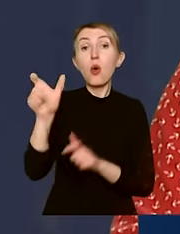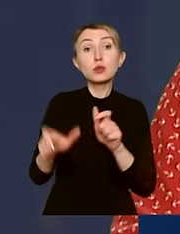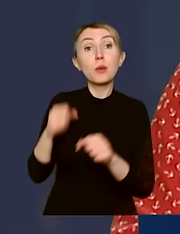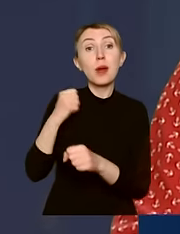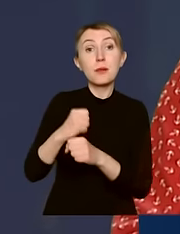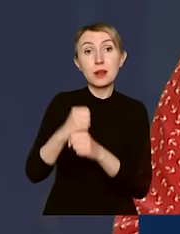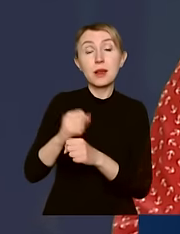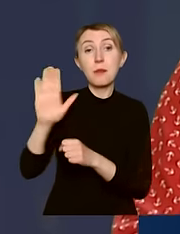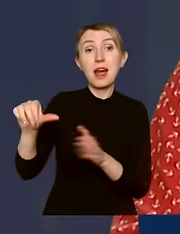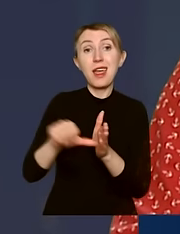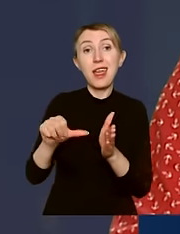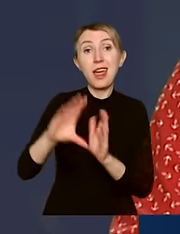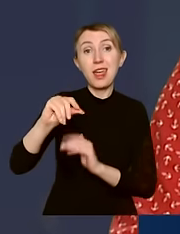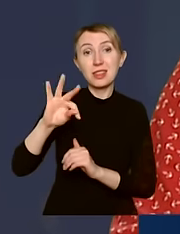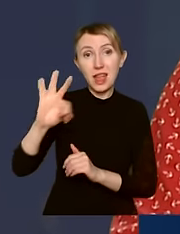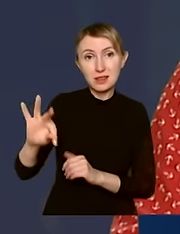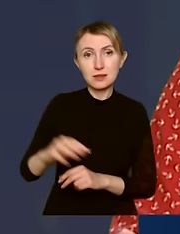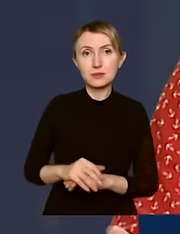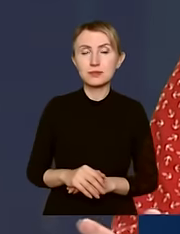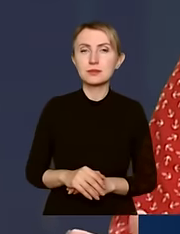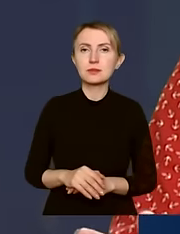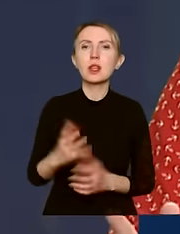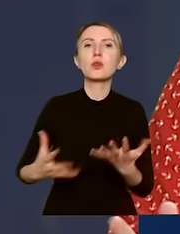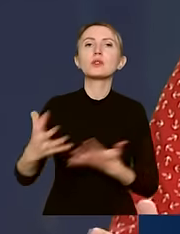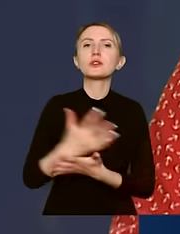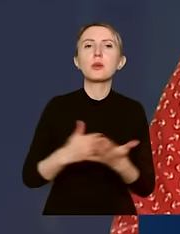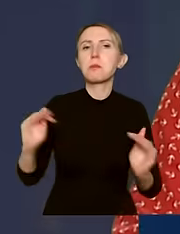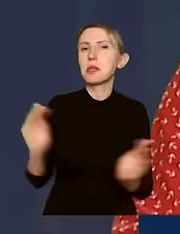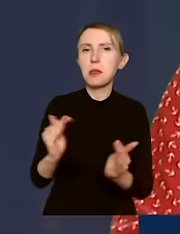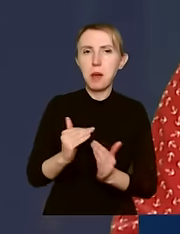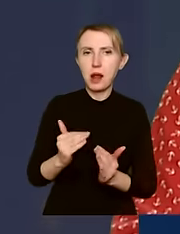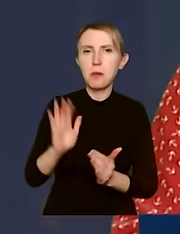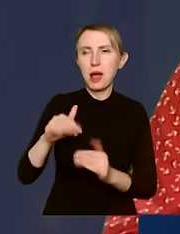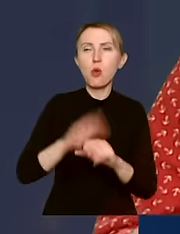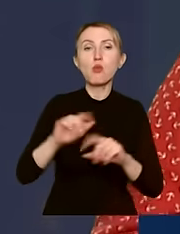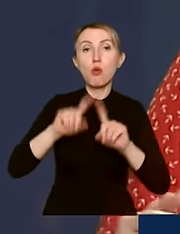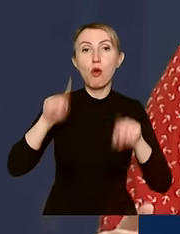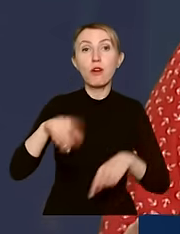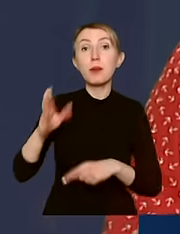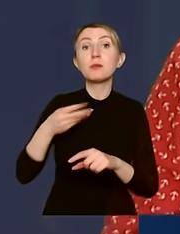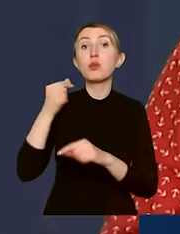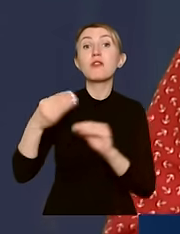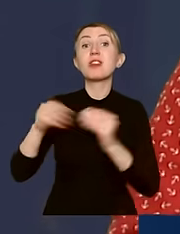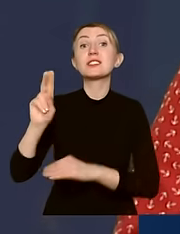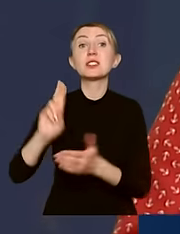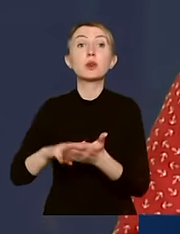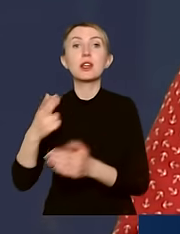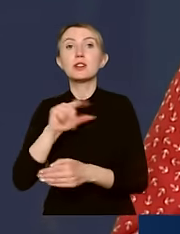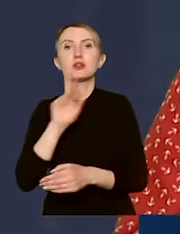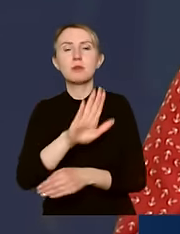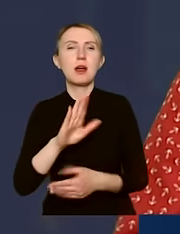na etacie, jest zatrudniona i zarabia płacę minimalną, tyle ma na umowie, będzie płaciła wyższą składkę niż ktoś, kto